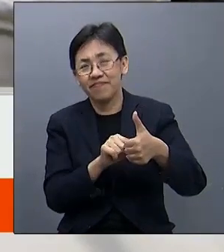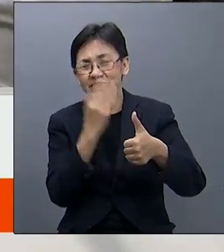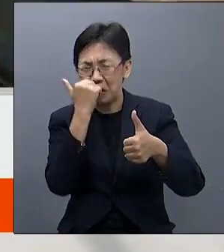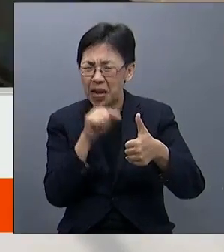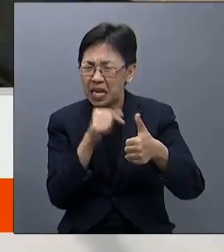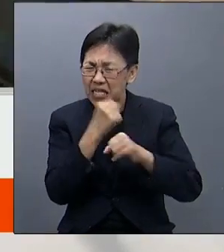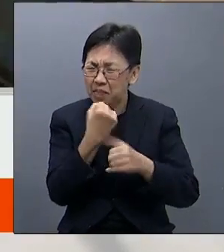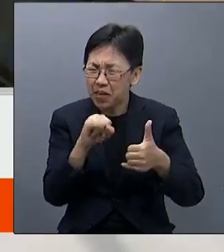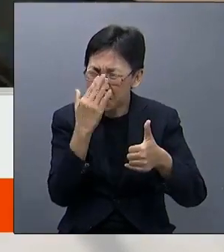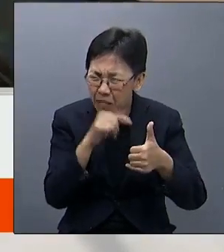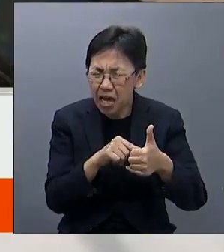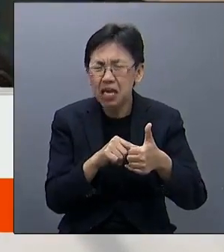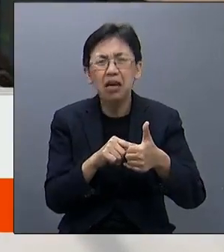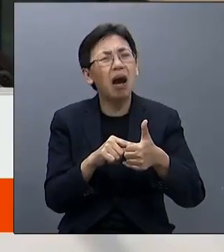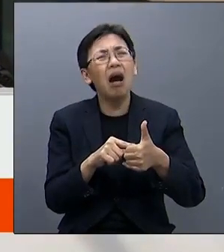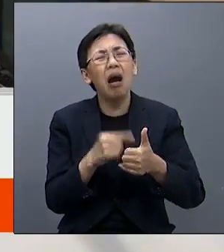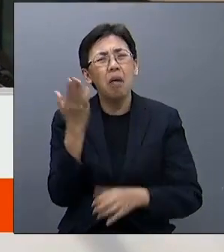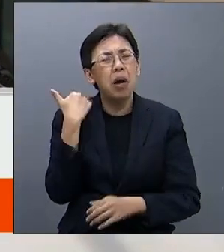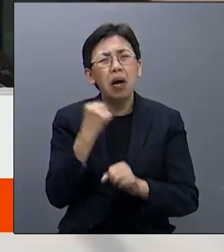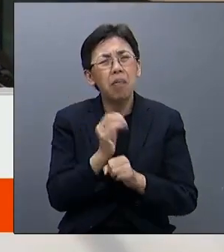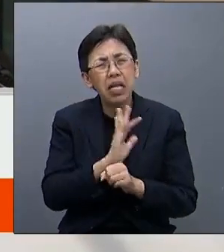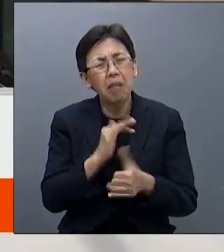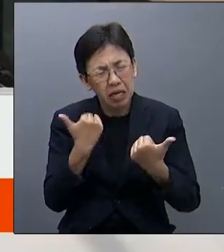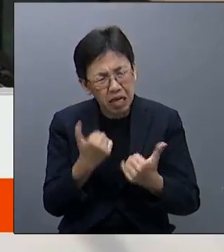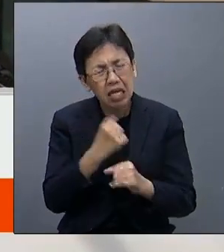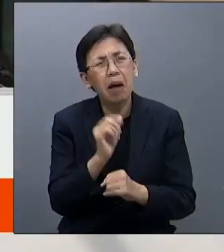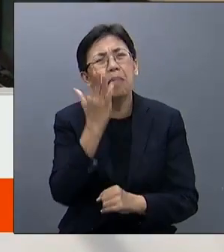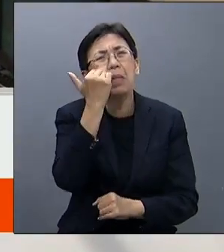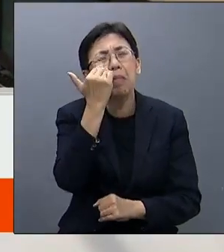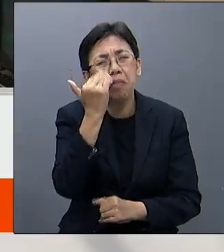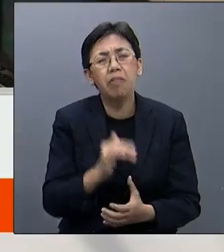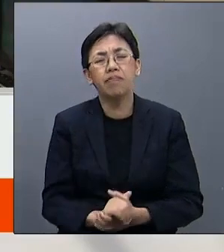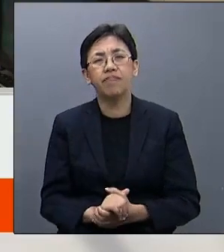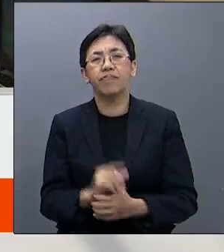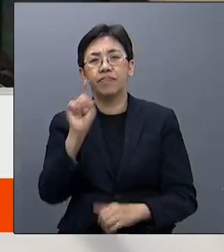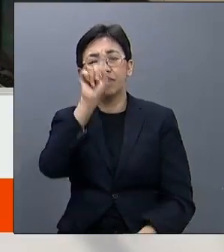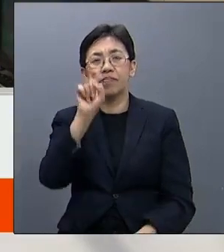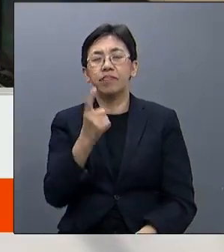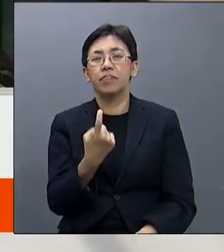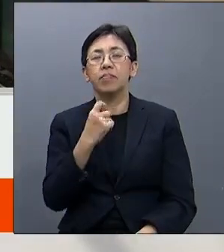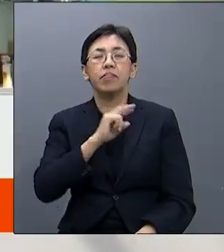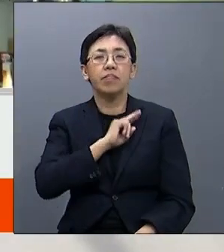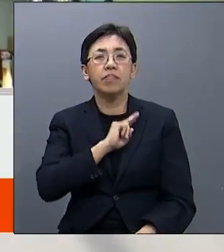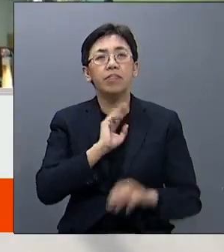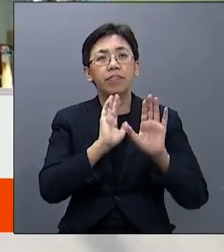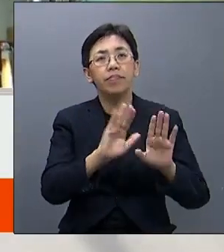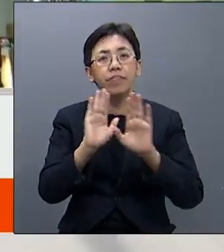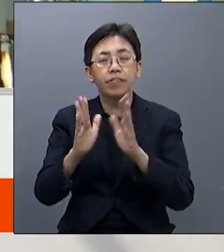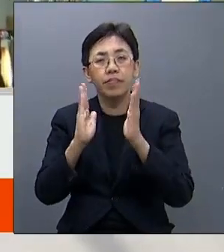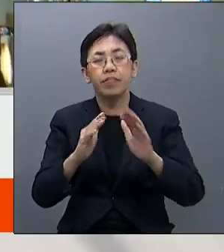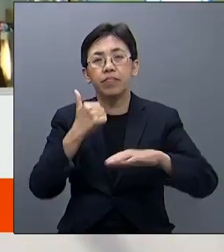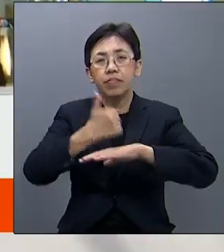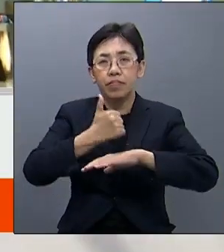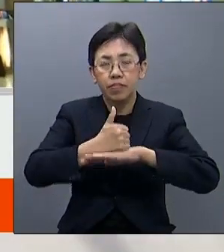ำและทำไมรัฐปล่อยให้ทำนะครับแต่เราต้องย้อนกลับไปว่าตั้งคำถามกับตัวเองนะครับซึ่งฝากไปถึงผู้บริหาร